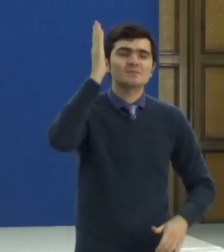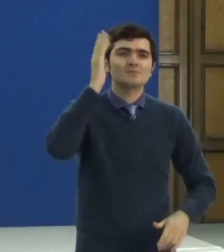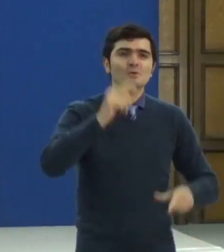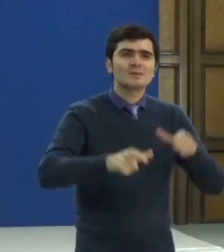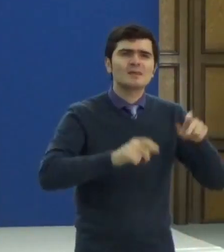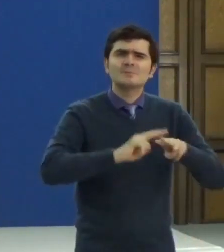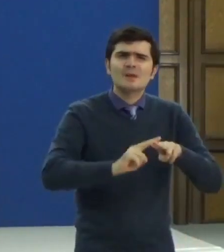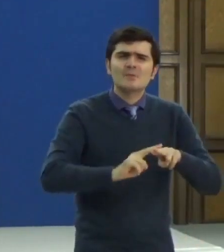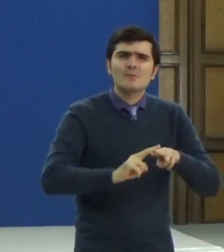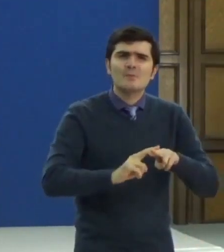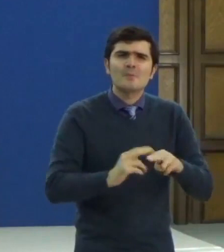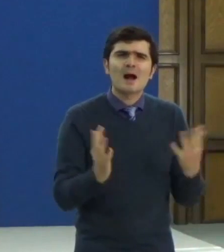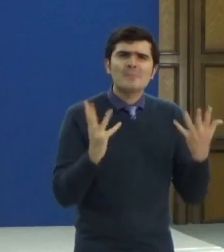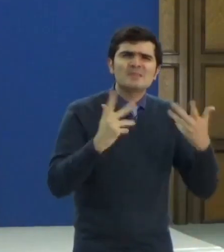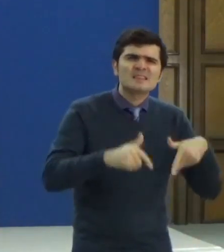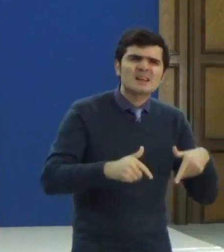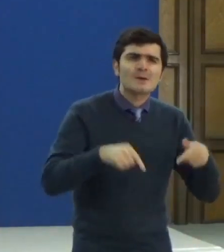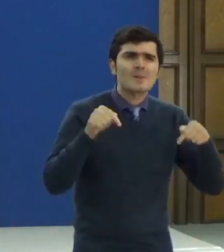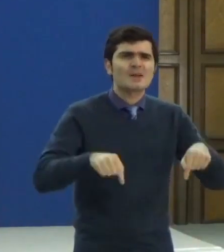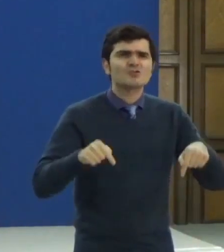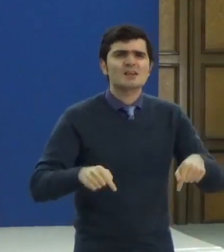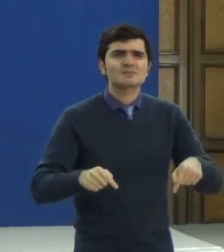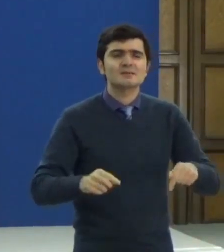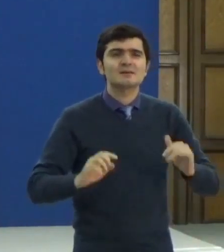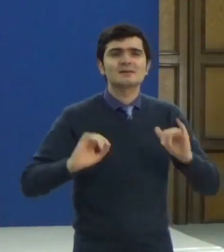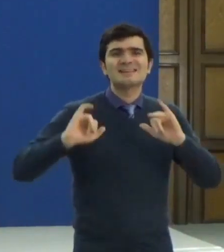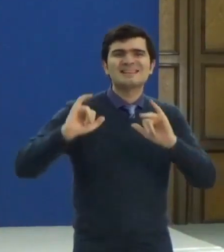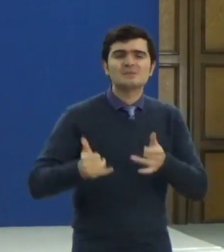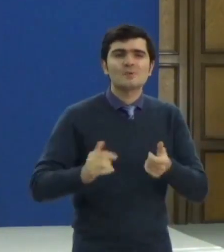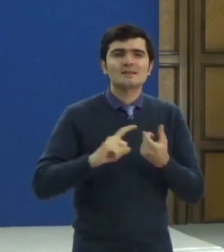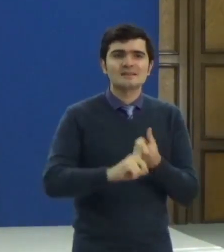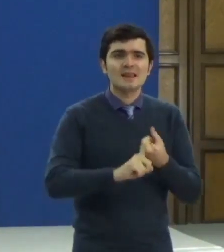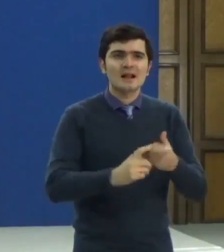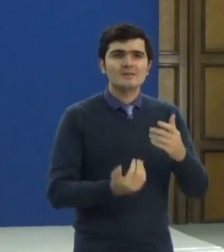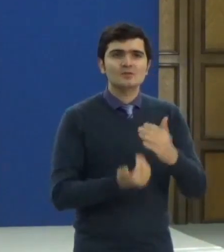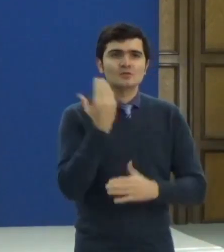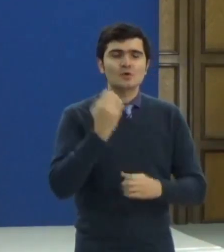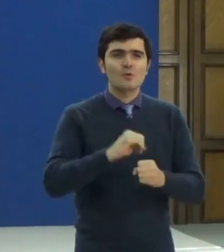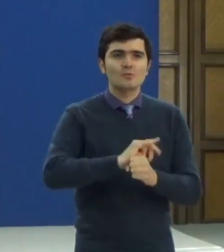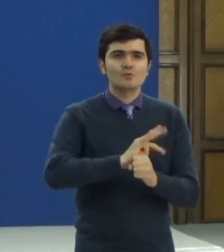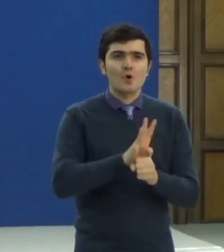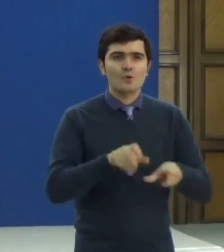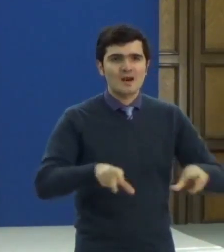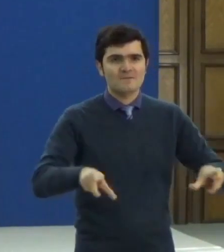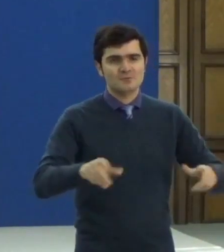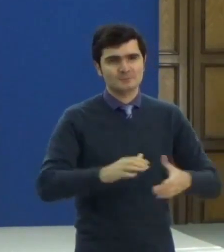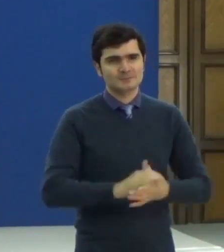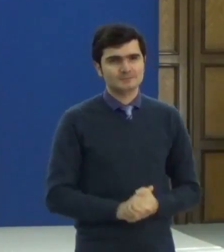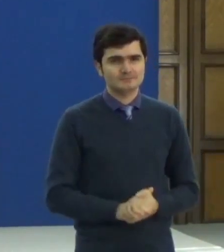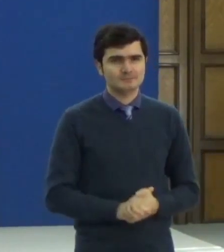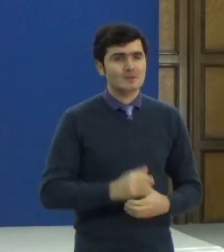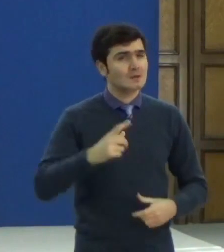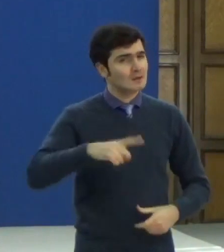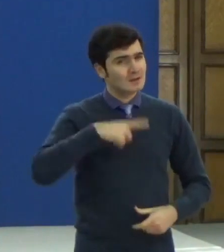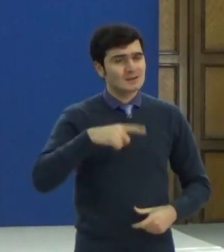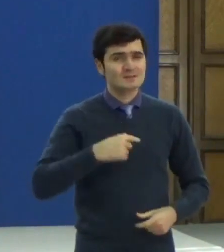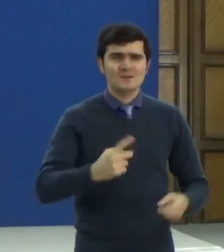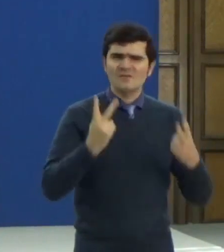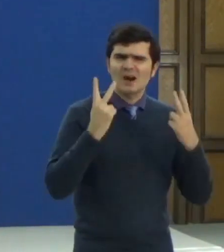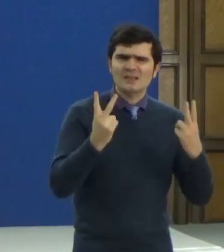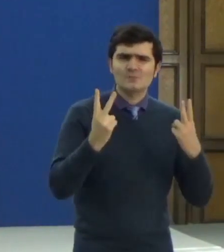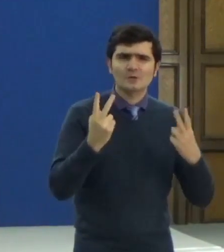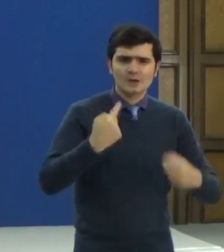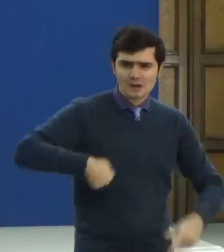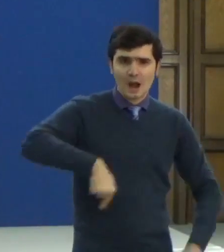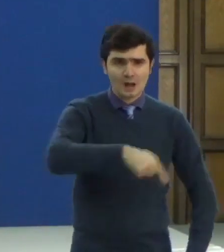gestionării situației legate de noul coronavirus. Este foarte important să avem